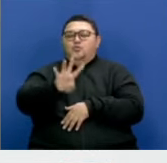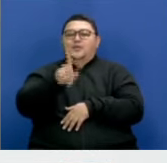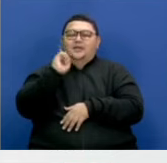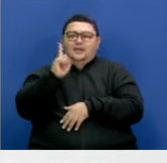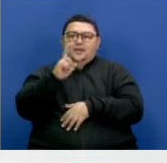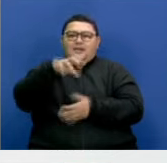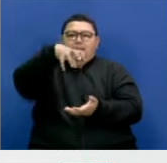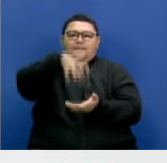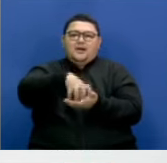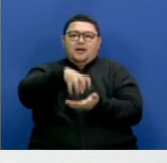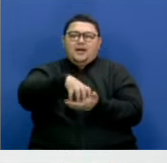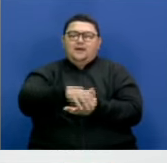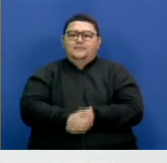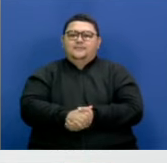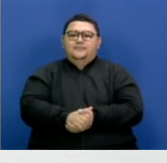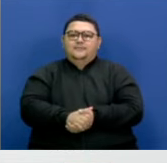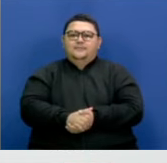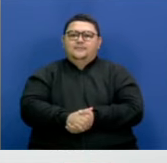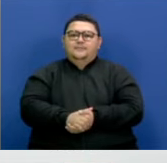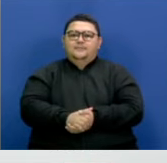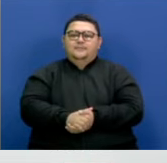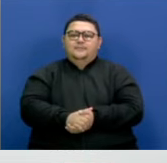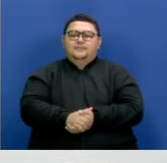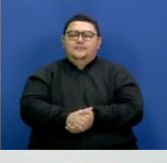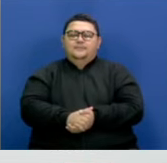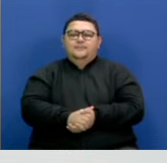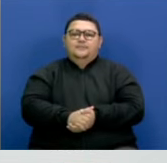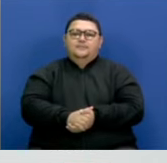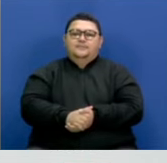Mekah Al-Mukarramah, Arab Saudi.